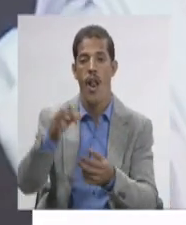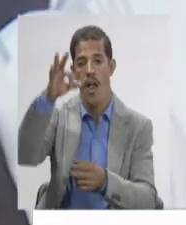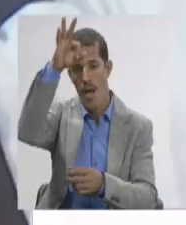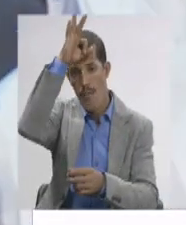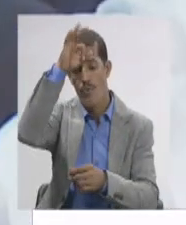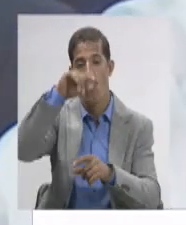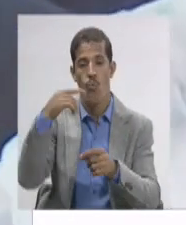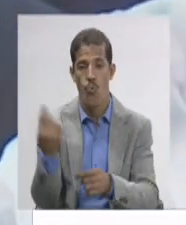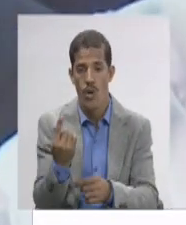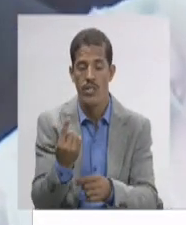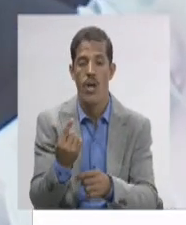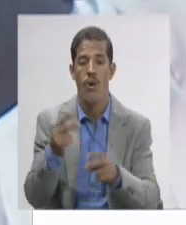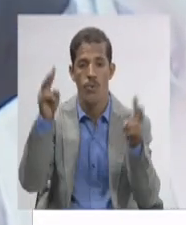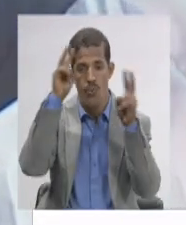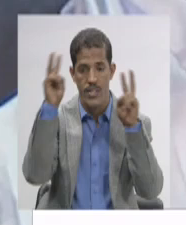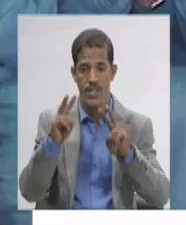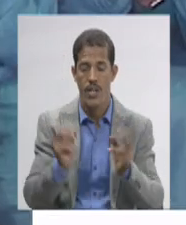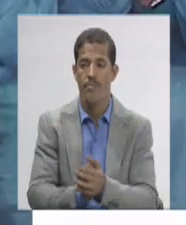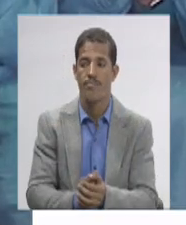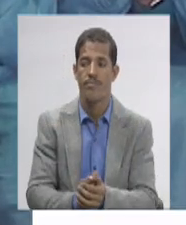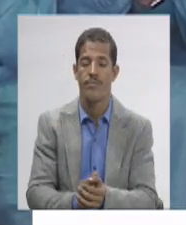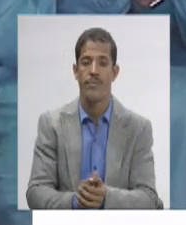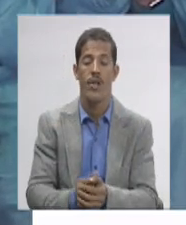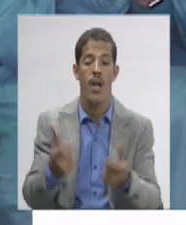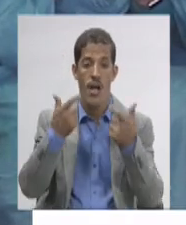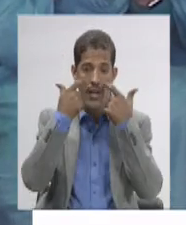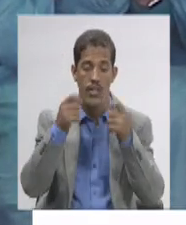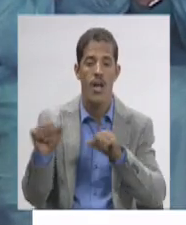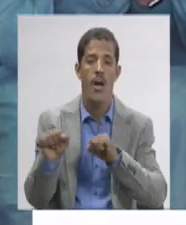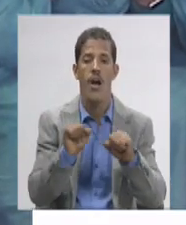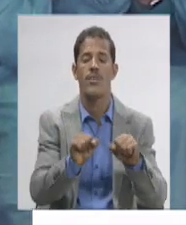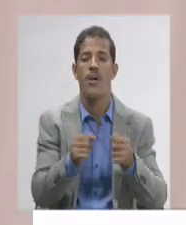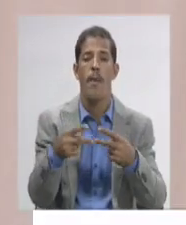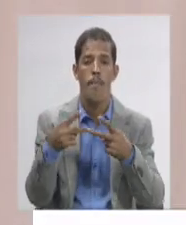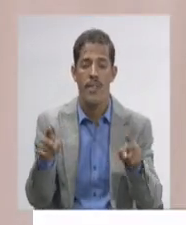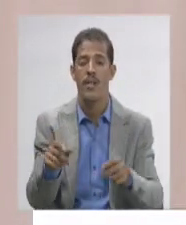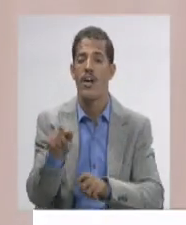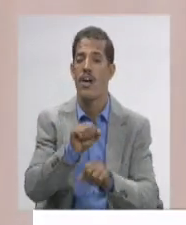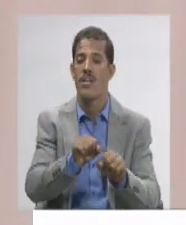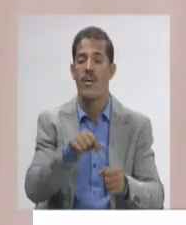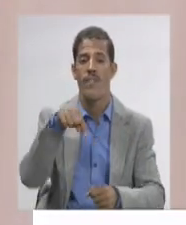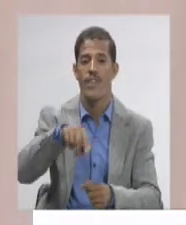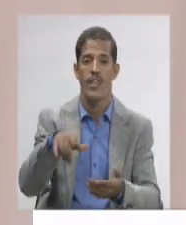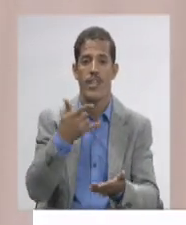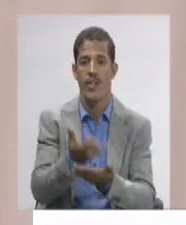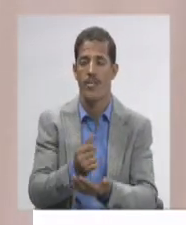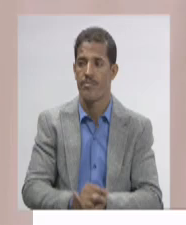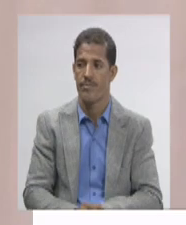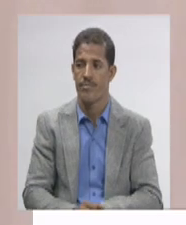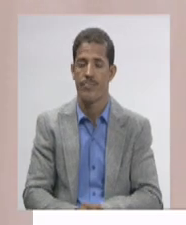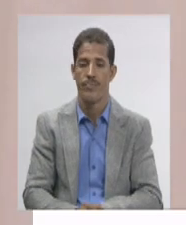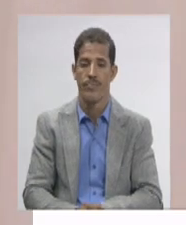بدوره شكر رئيس جهه تجت الدوله على العنايه الخاصه التي توليها لقطاع الوحات خاصه في تجان لقد تاسست